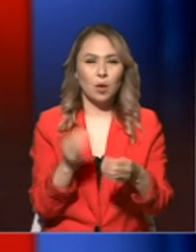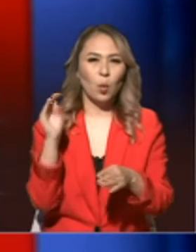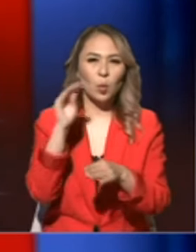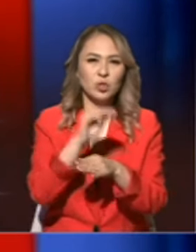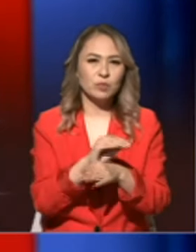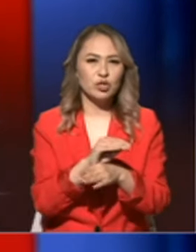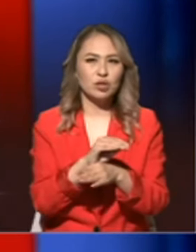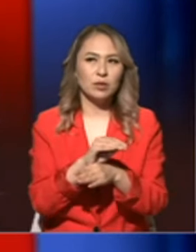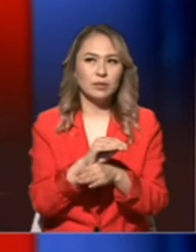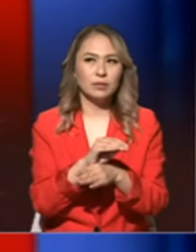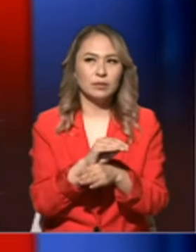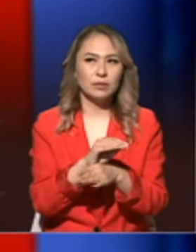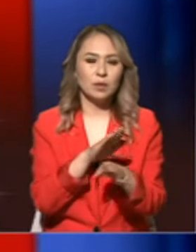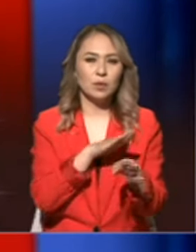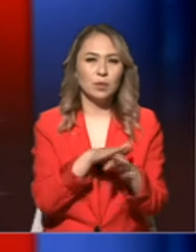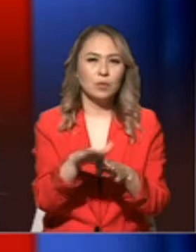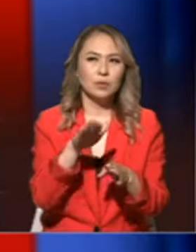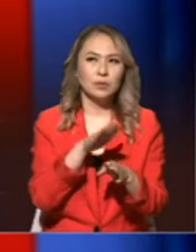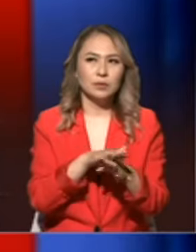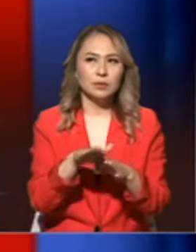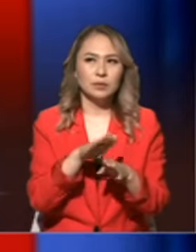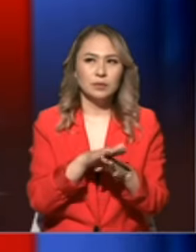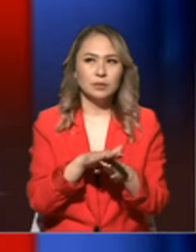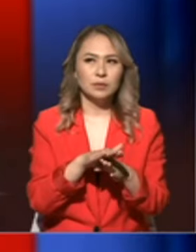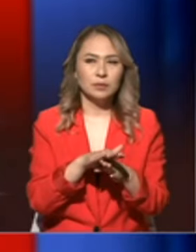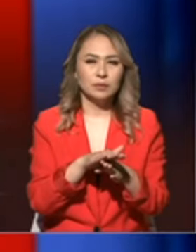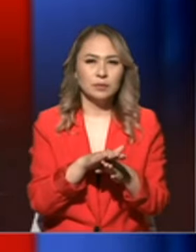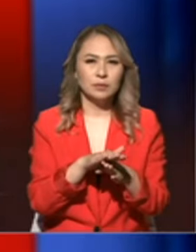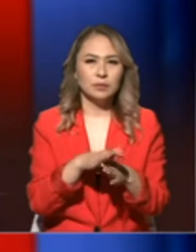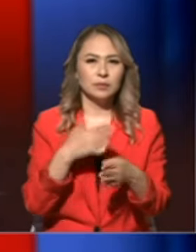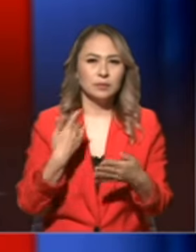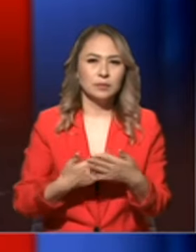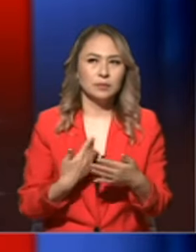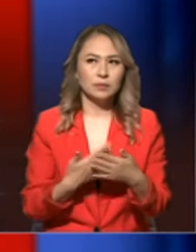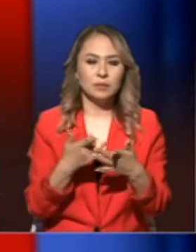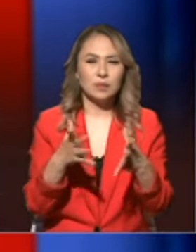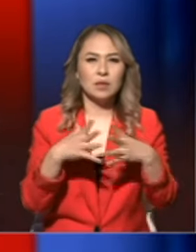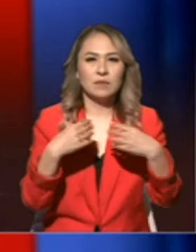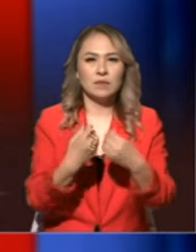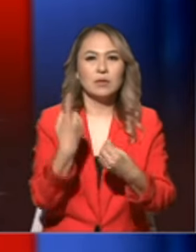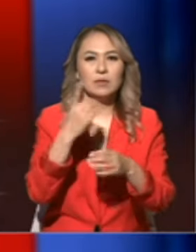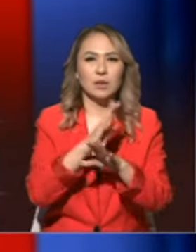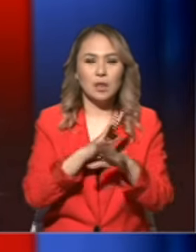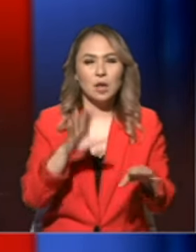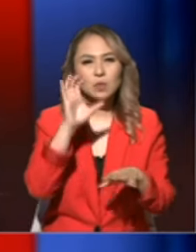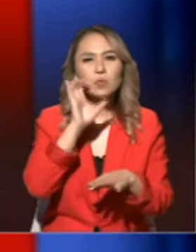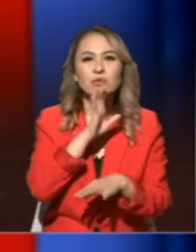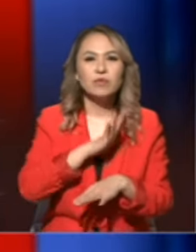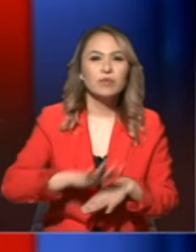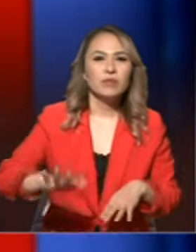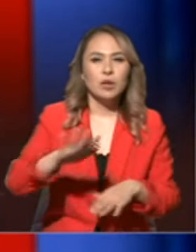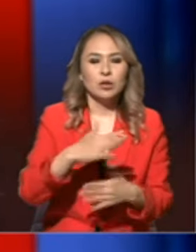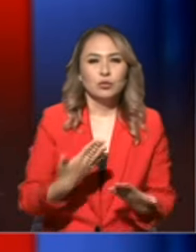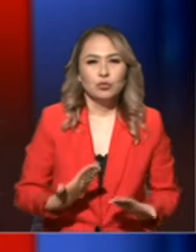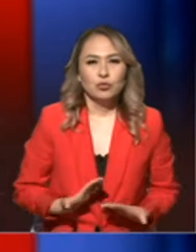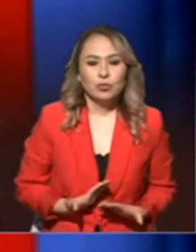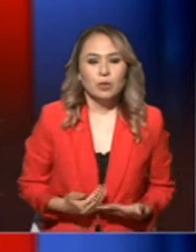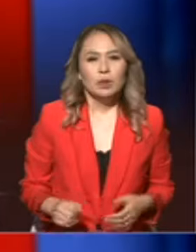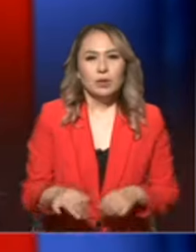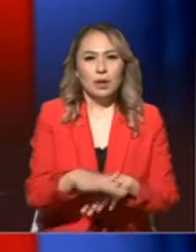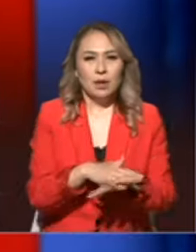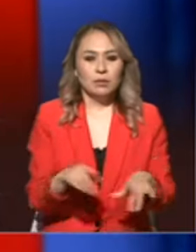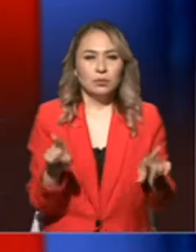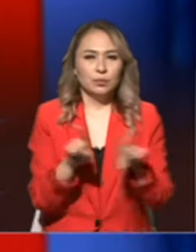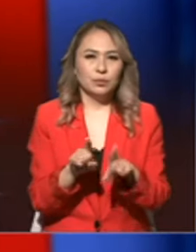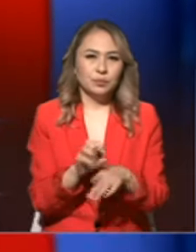қосымша жаңағы не берсе, ол тек қана ол отбасыларға ғана емес, солтүстіктегі өзінің тұрғылықты халыққа да